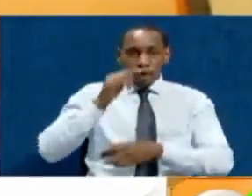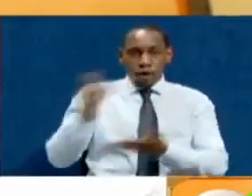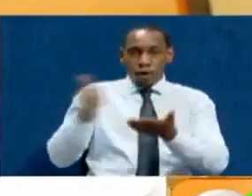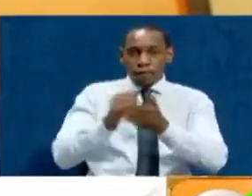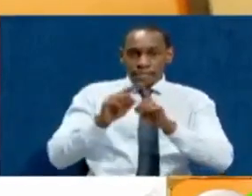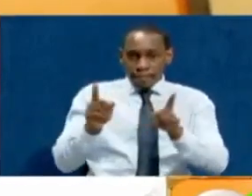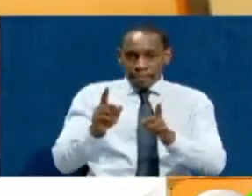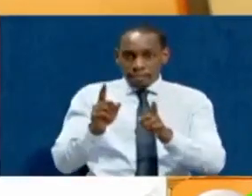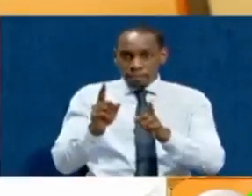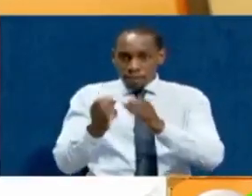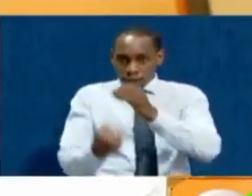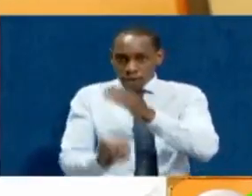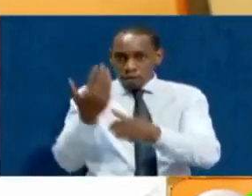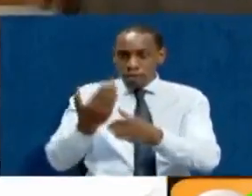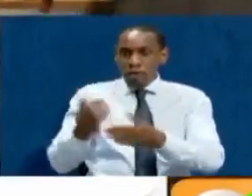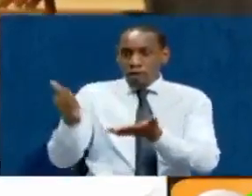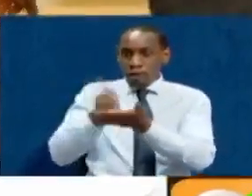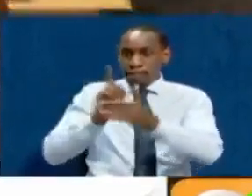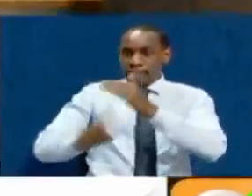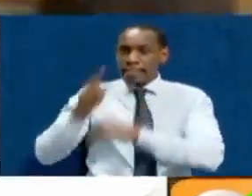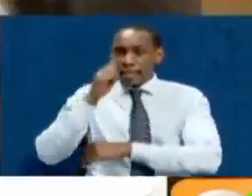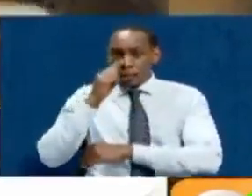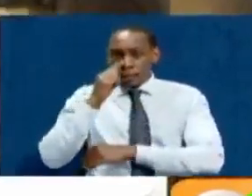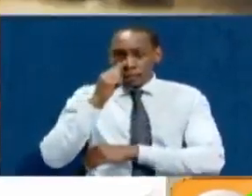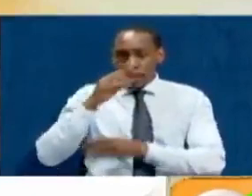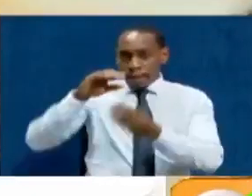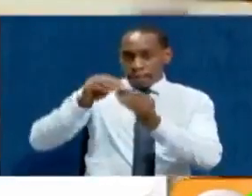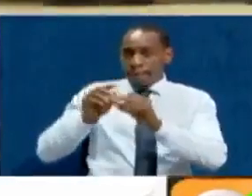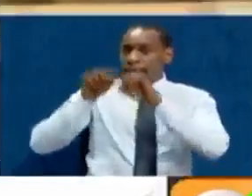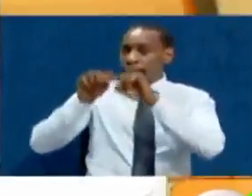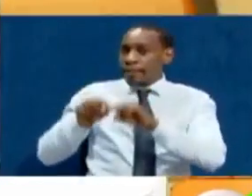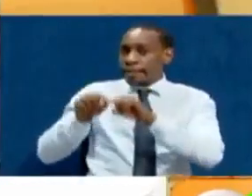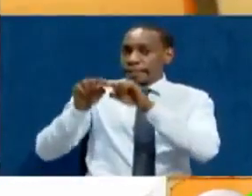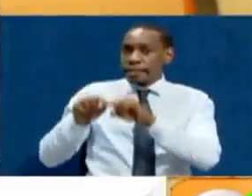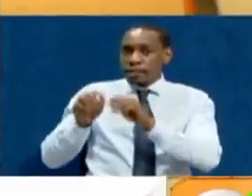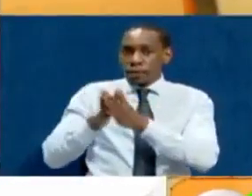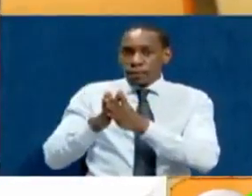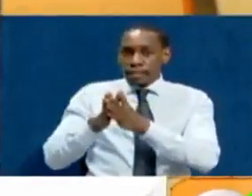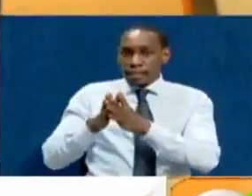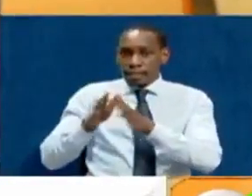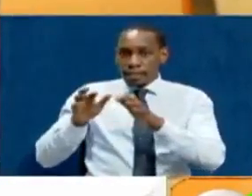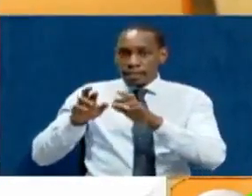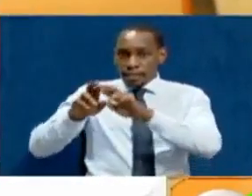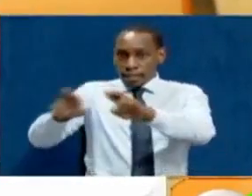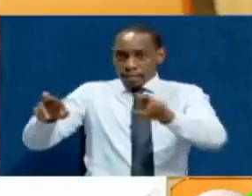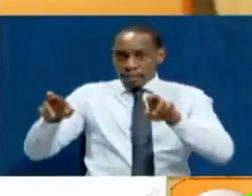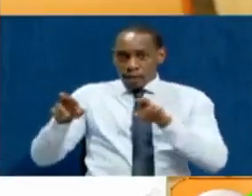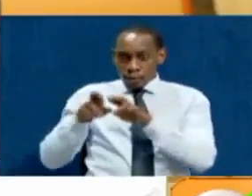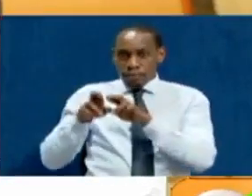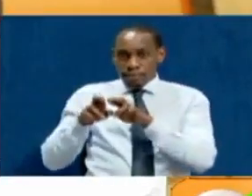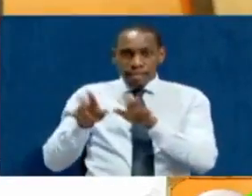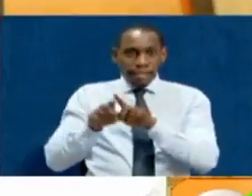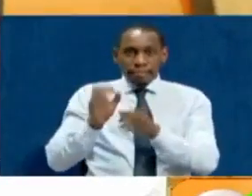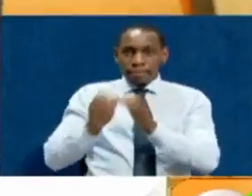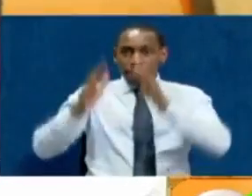ofisi, lakini tuna set up ofisi kwa nyumba yako. Tunaunda according to the size uko nayo kwa nyumba yako. So